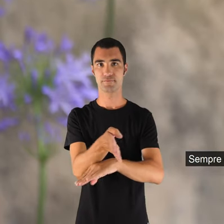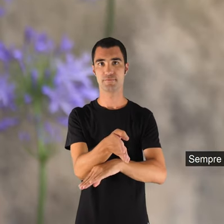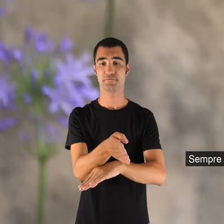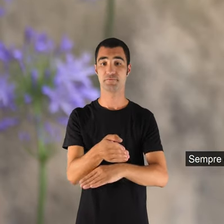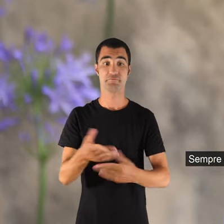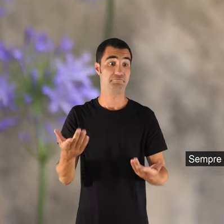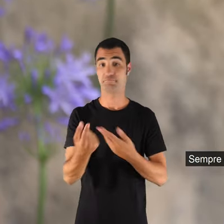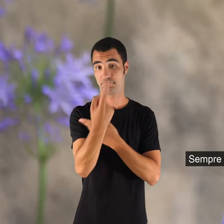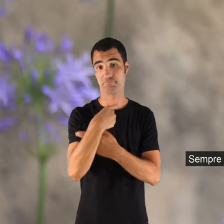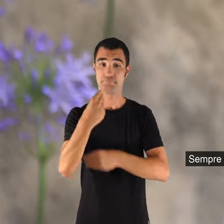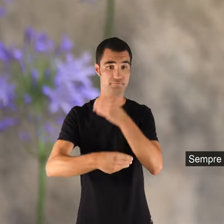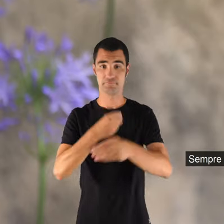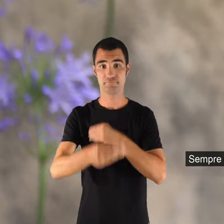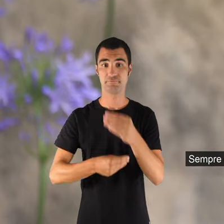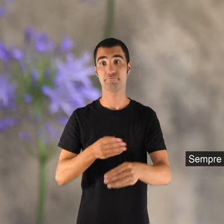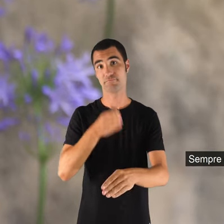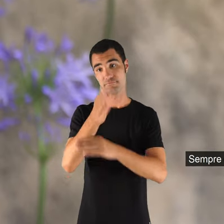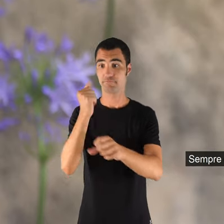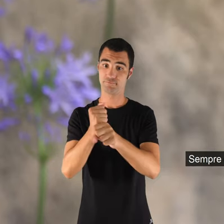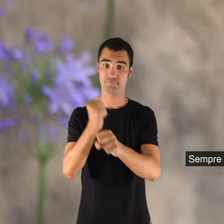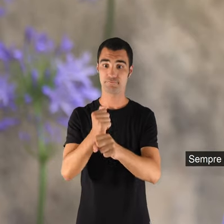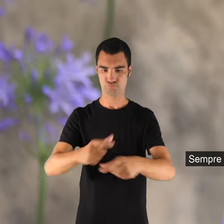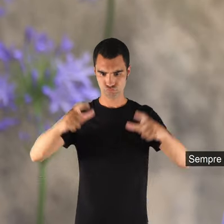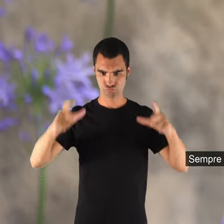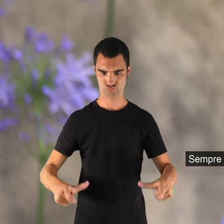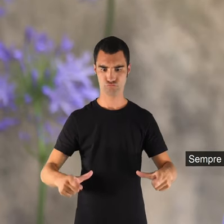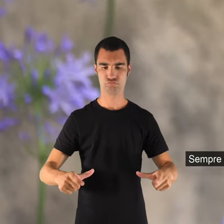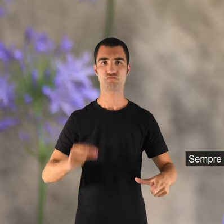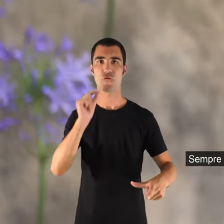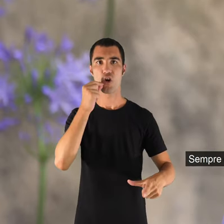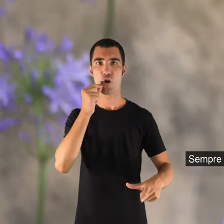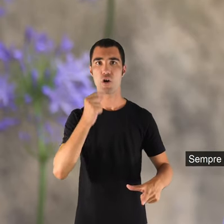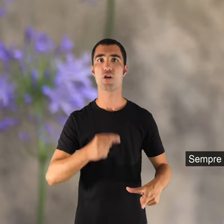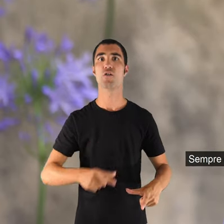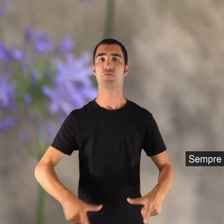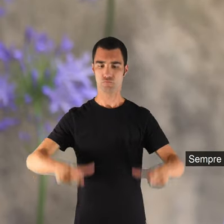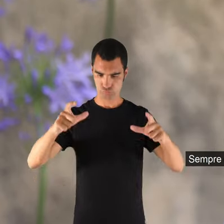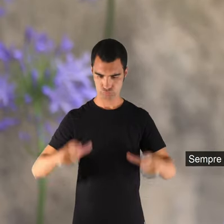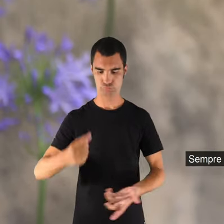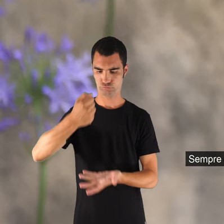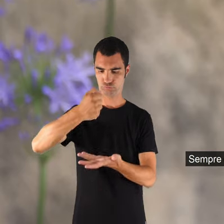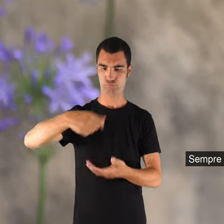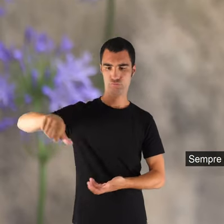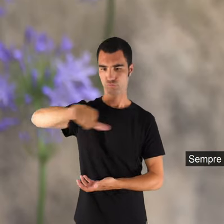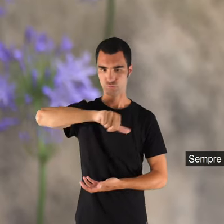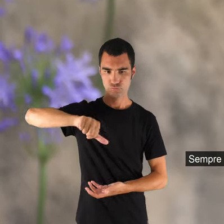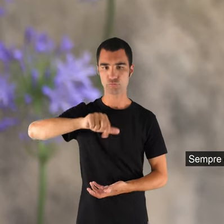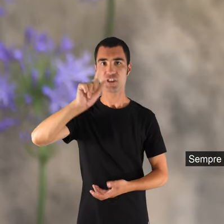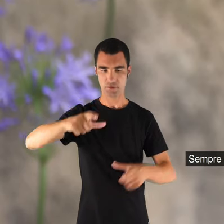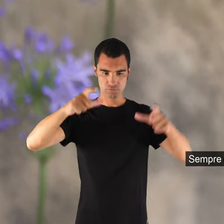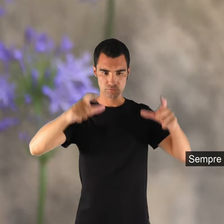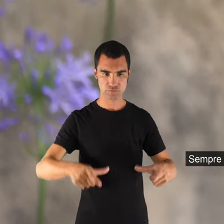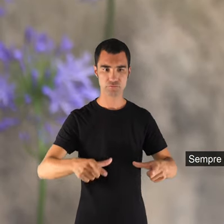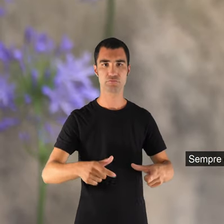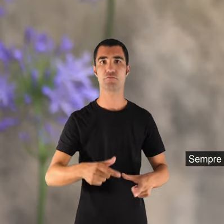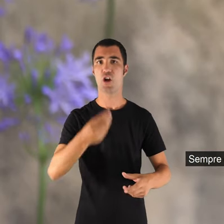I fèiem això, perquè mos traien un bon plat d'olives. I un bon setri d'oli, mostraven, i un plat amb